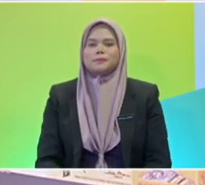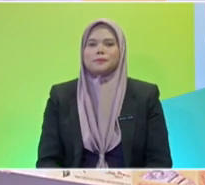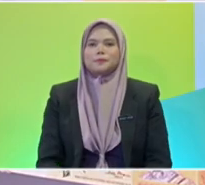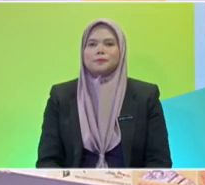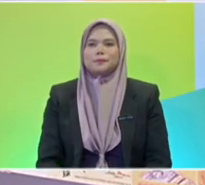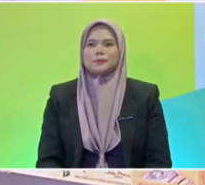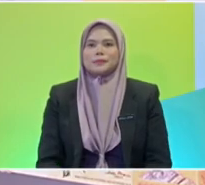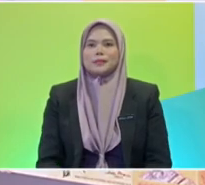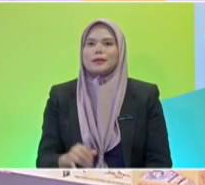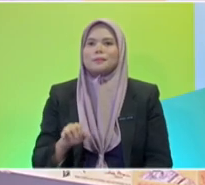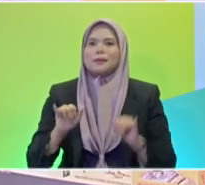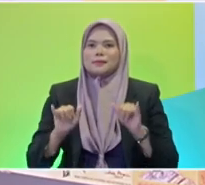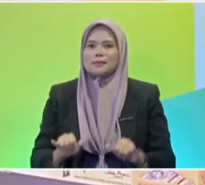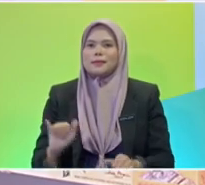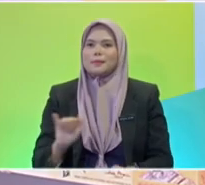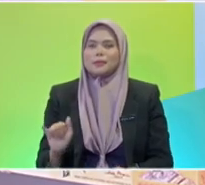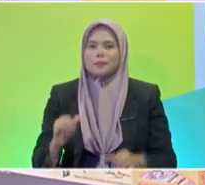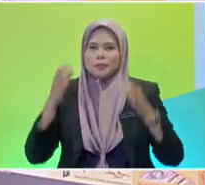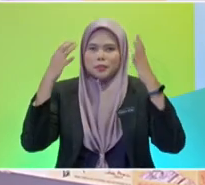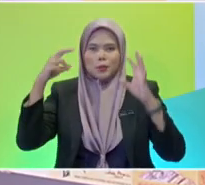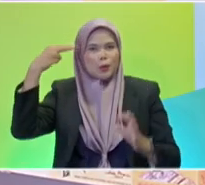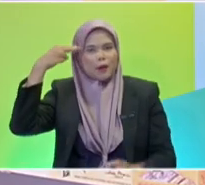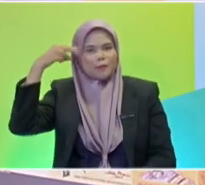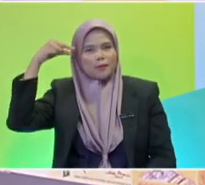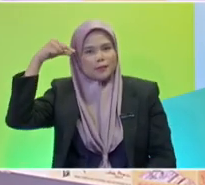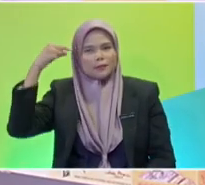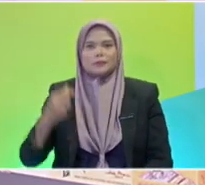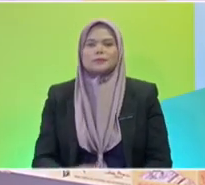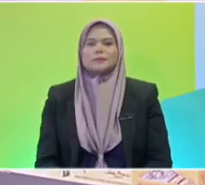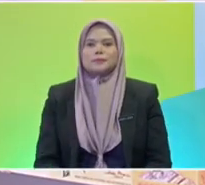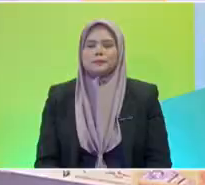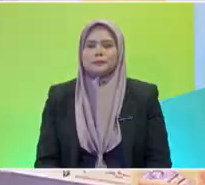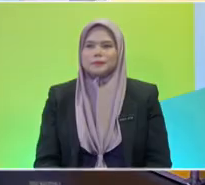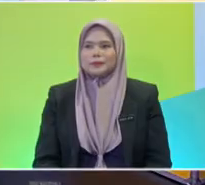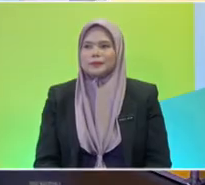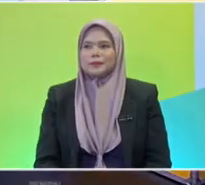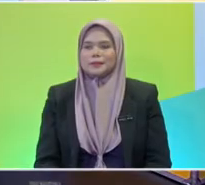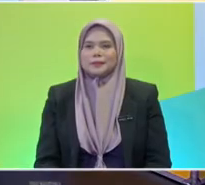bersama-sama dengan cegu Hafiz Yuk kita teruskan pula dengan pilih-pilih pipis